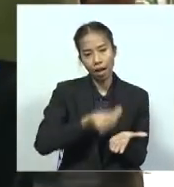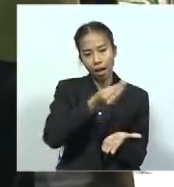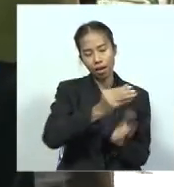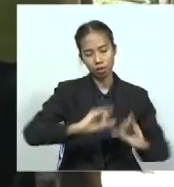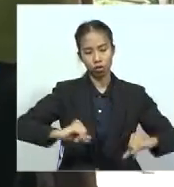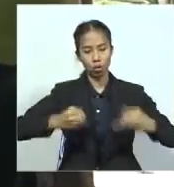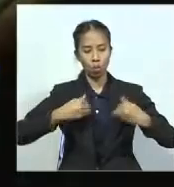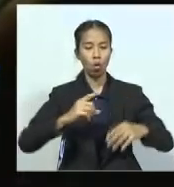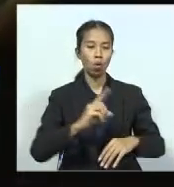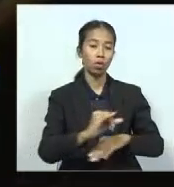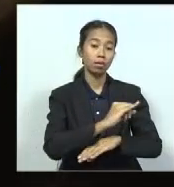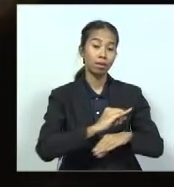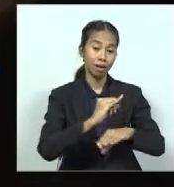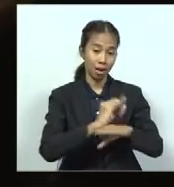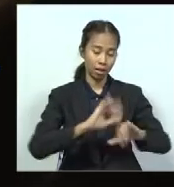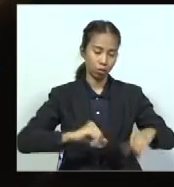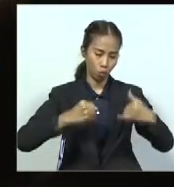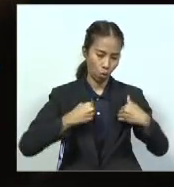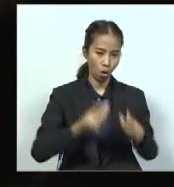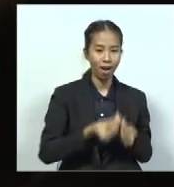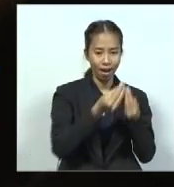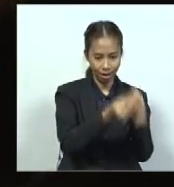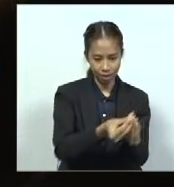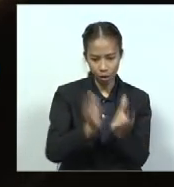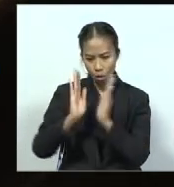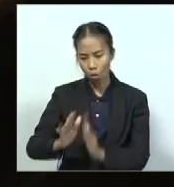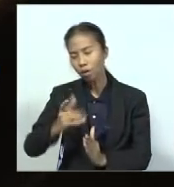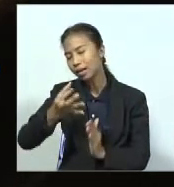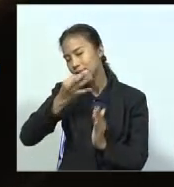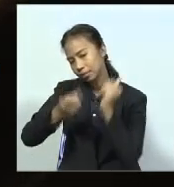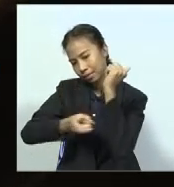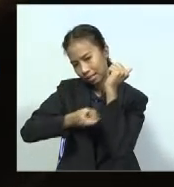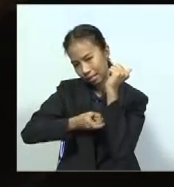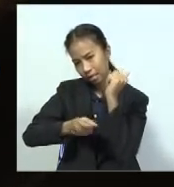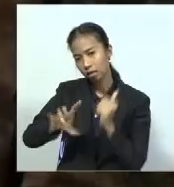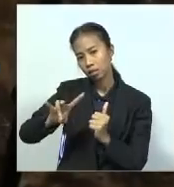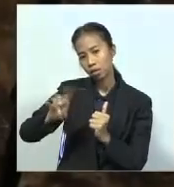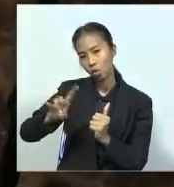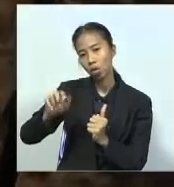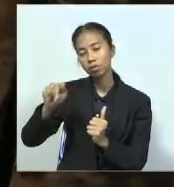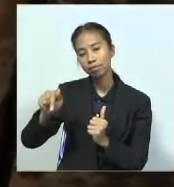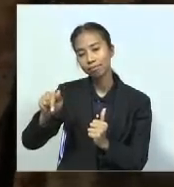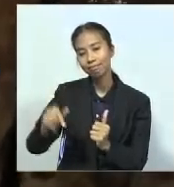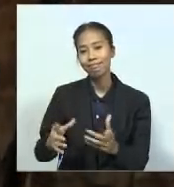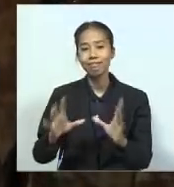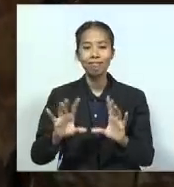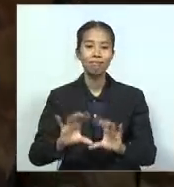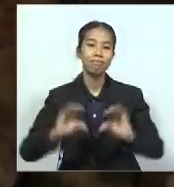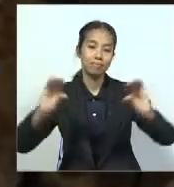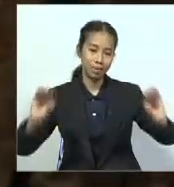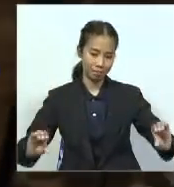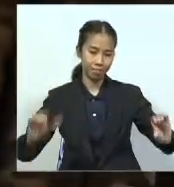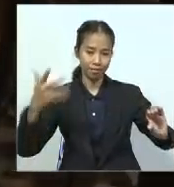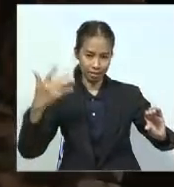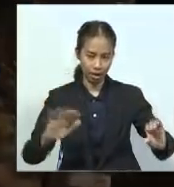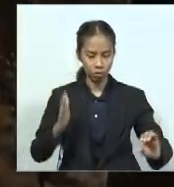าง 1,100 บาทต่อไร่แล้วก็จ่ายให้กับคนกรีดยางอีก700บาทต่อไร่ค่ะซึ่งหลังจากนี้ก็